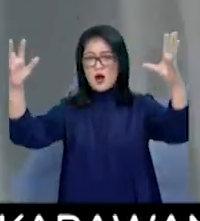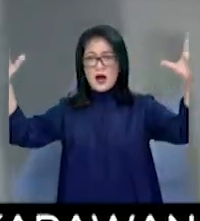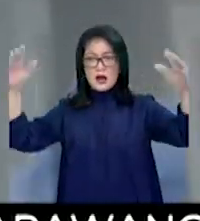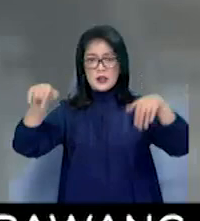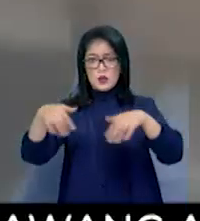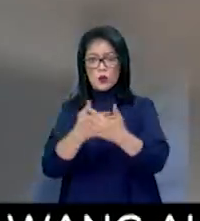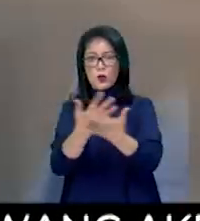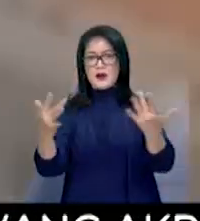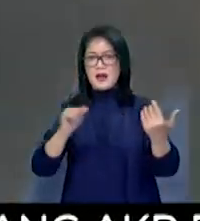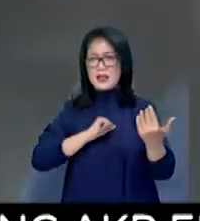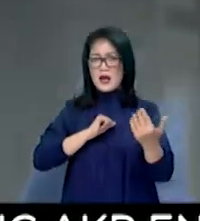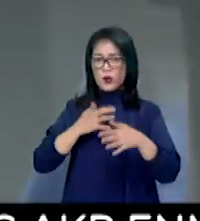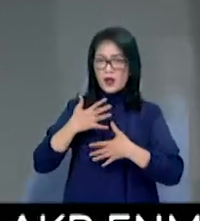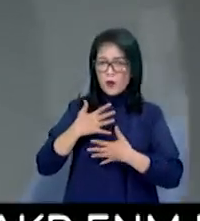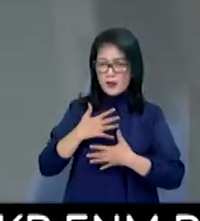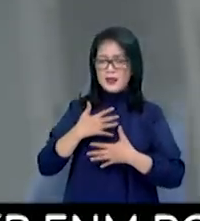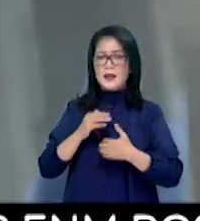di sekitaran pabrik.